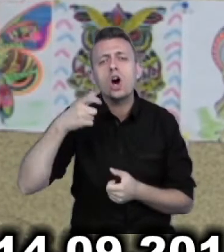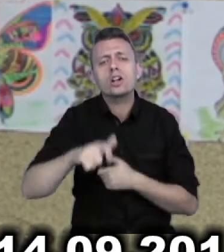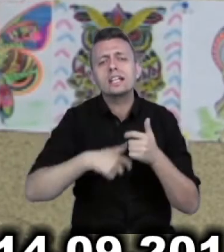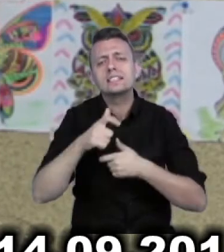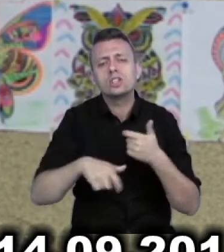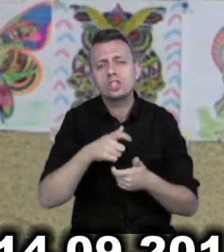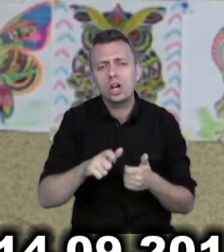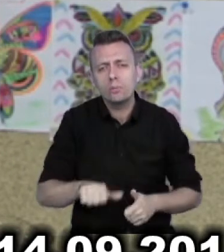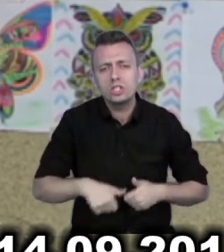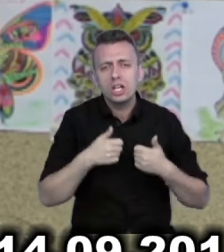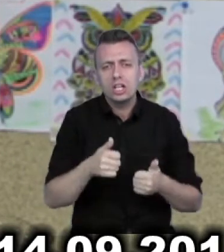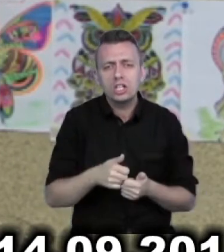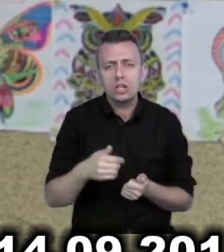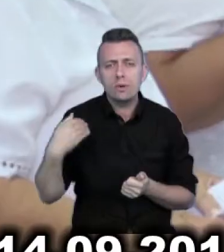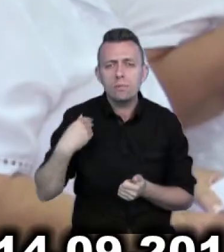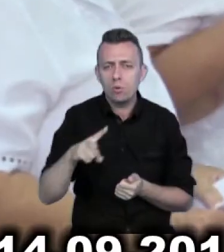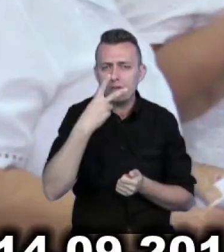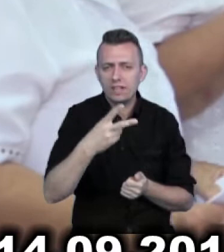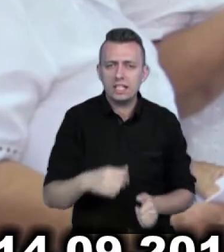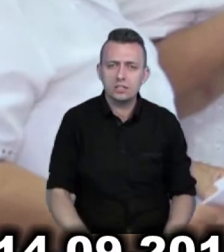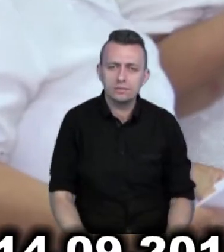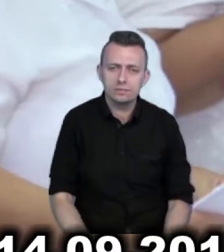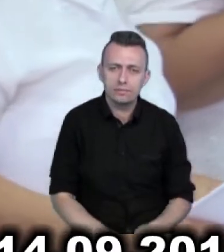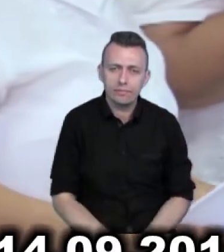uświetnić to w taki sposób, żeby to było widać.